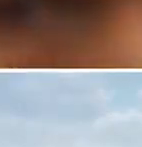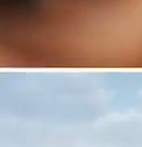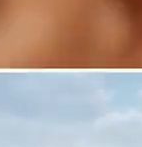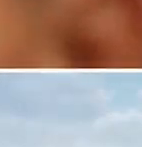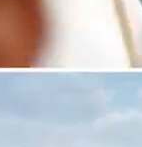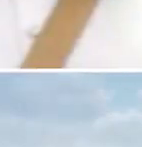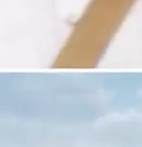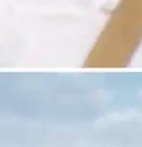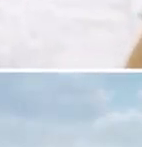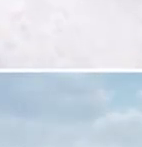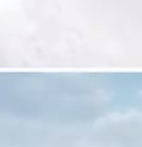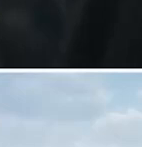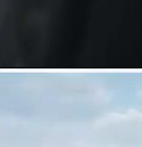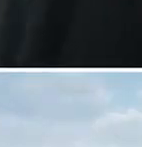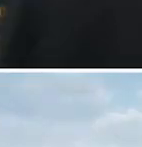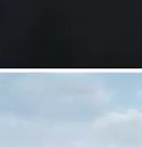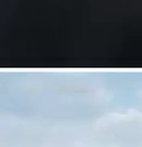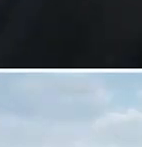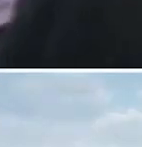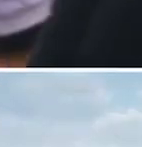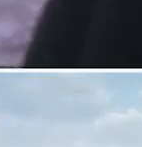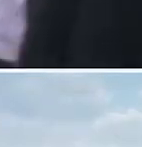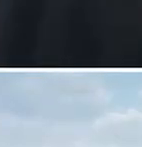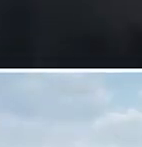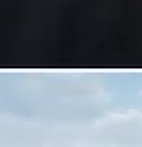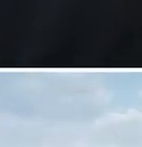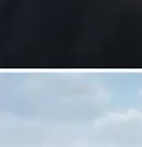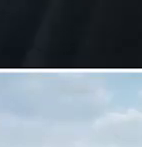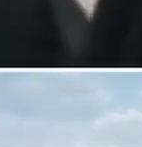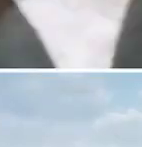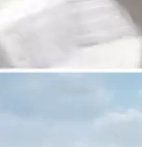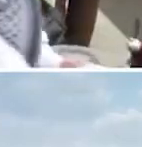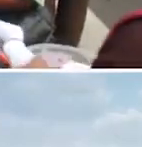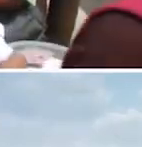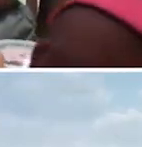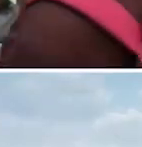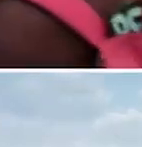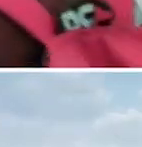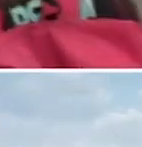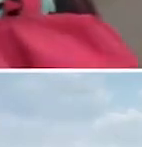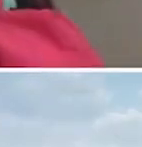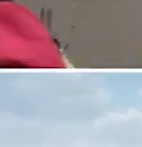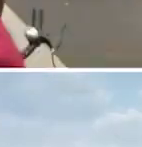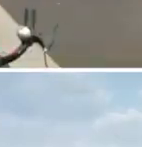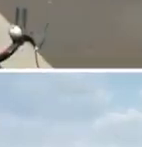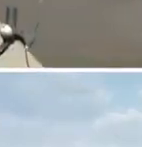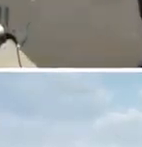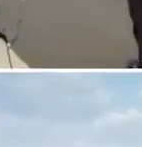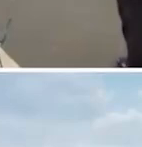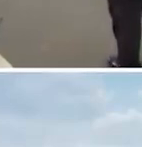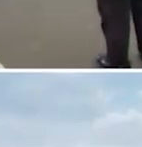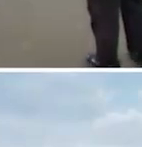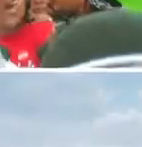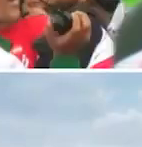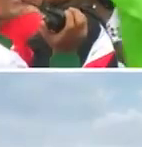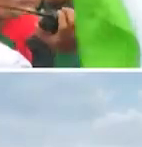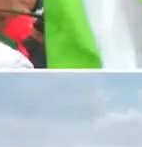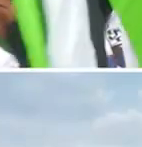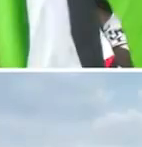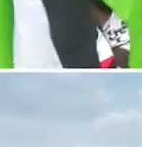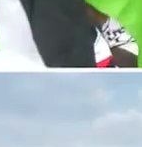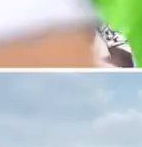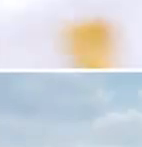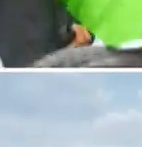ini, dari pihak panitia memastikan bahwa untuk kegiatan ini hanya difokuskan untuk aksi damai